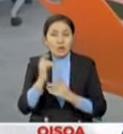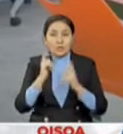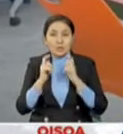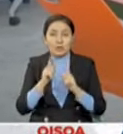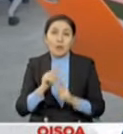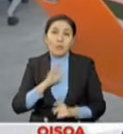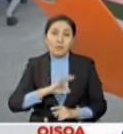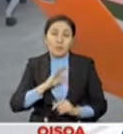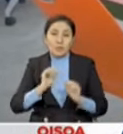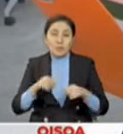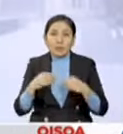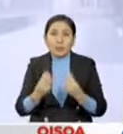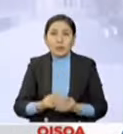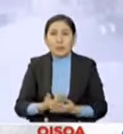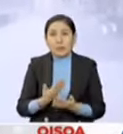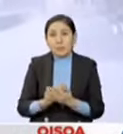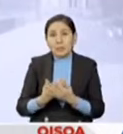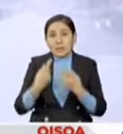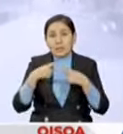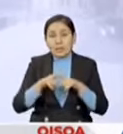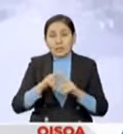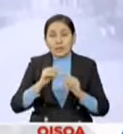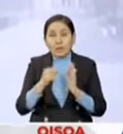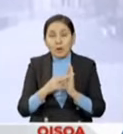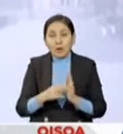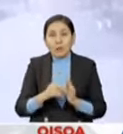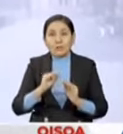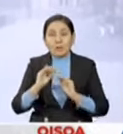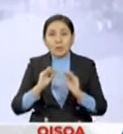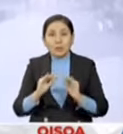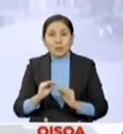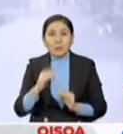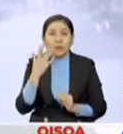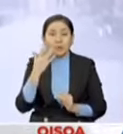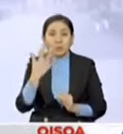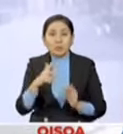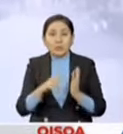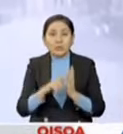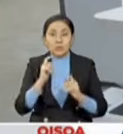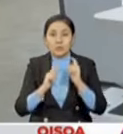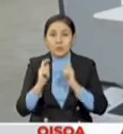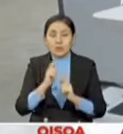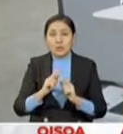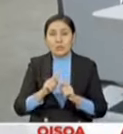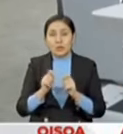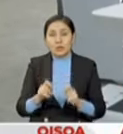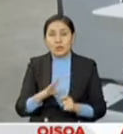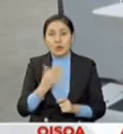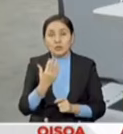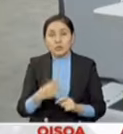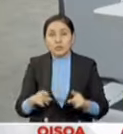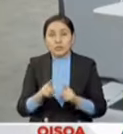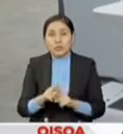yurtlaridan foydalanish imkonini beradi. Masalan, texnik baholash markazlarining metodologiyasi AQShning 37 universitetida joriy etilgan.